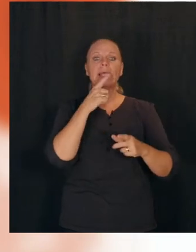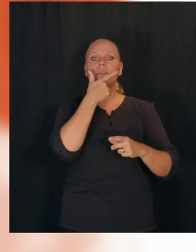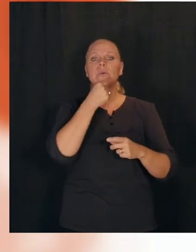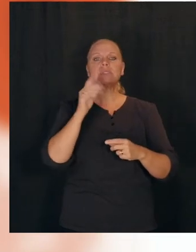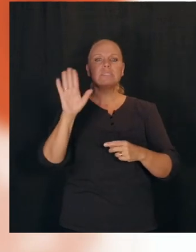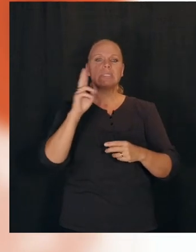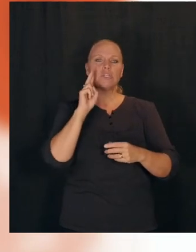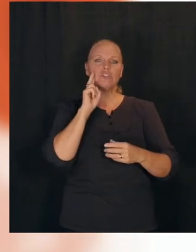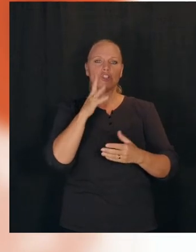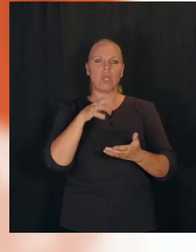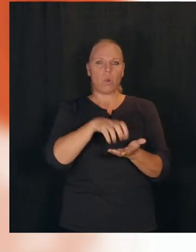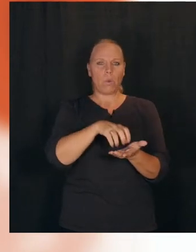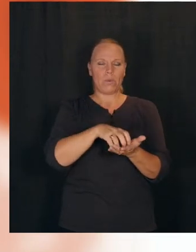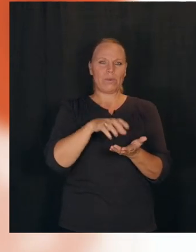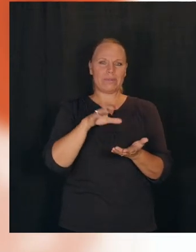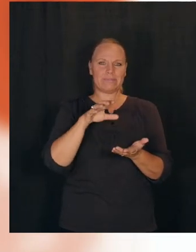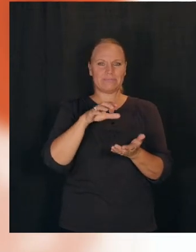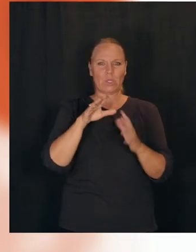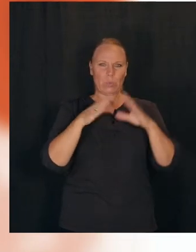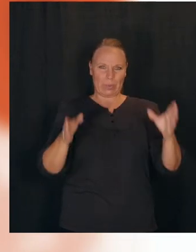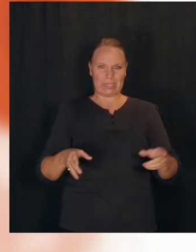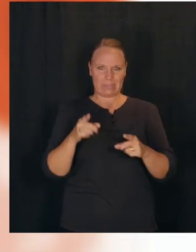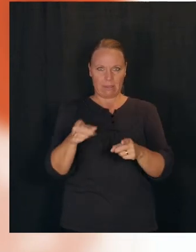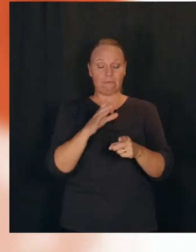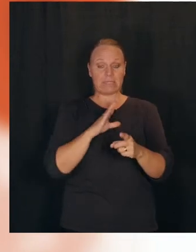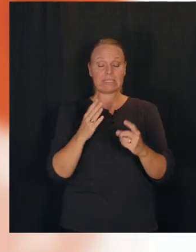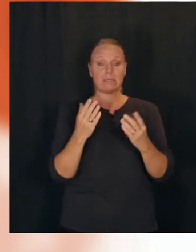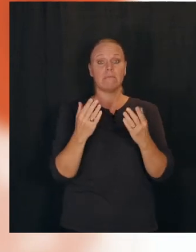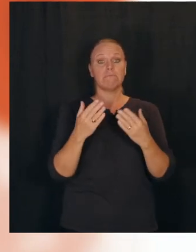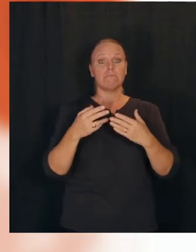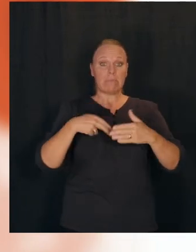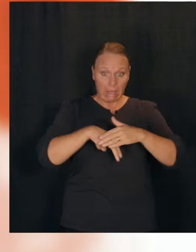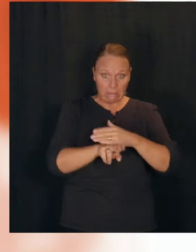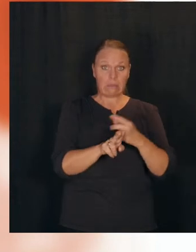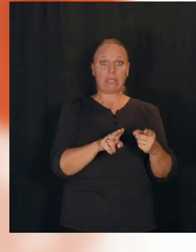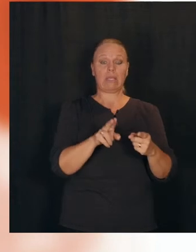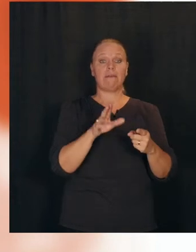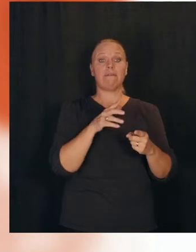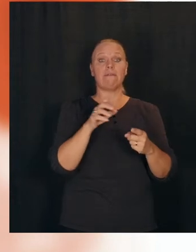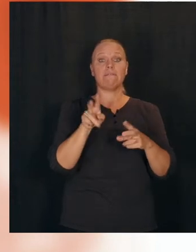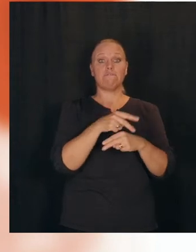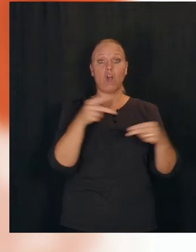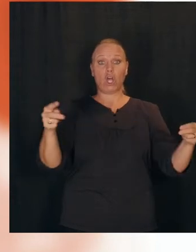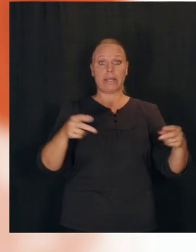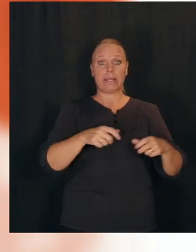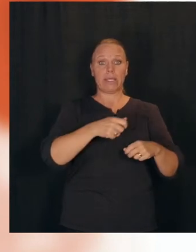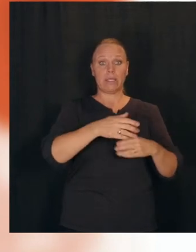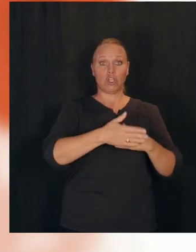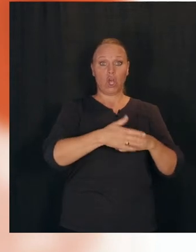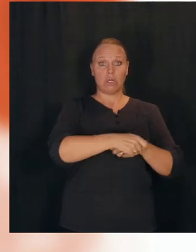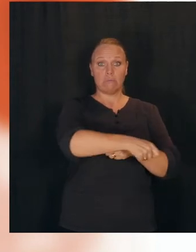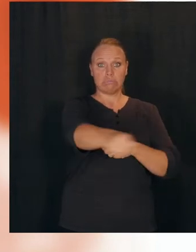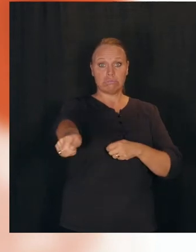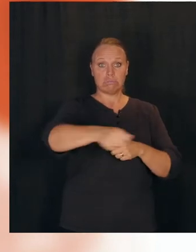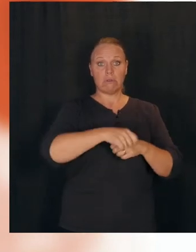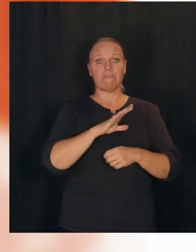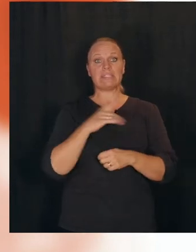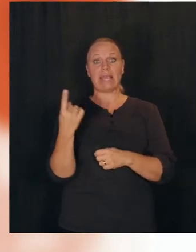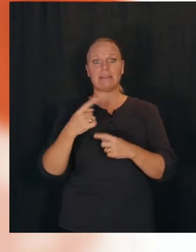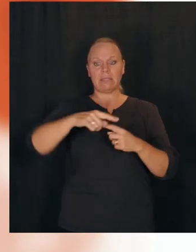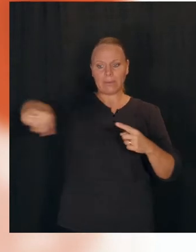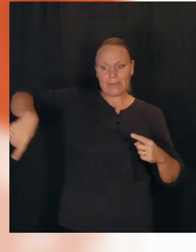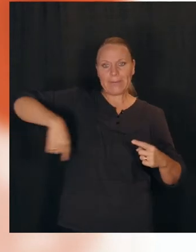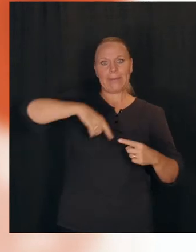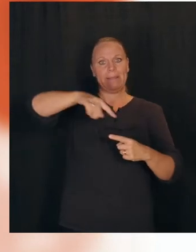Kristallen. Där finns en entré där det finns en vanlig slagdörr och in till den en roterande dörr. Så i grund och botten en ganska